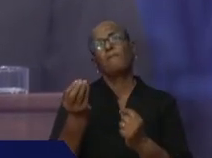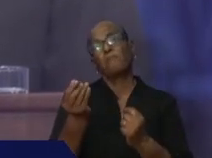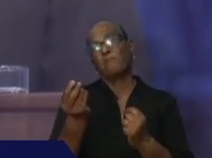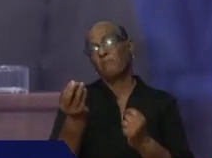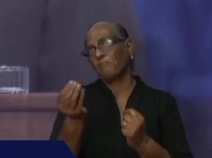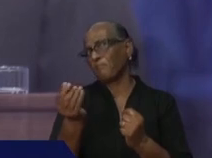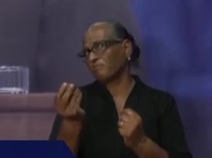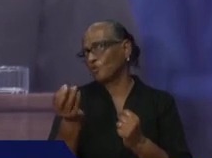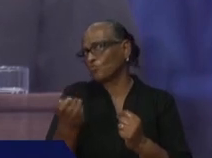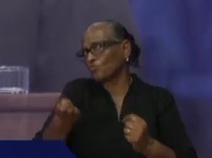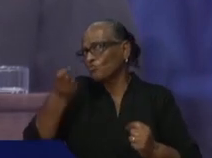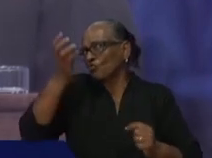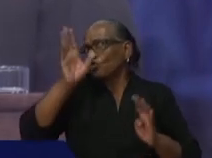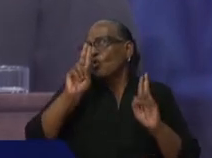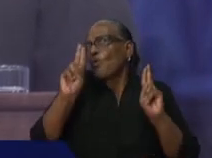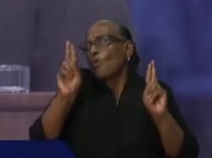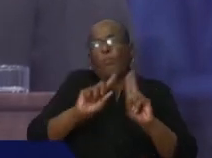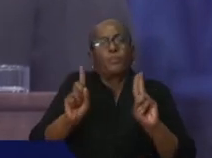prijzenfront.